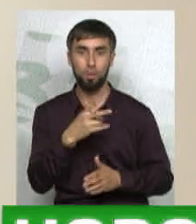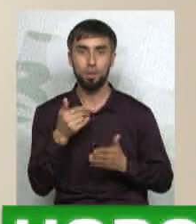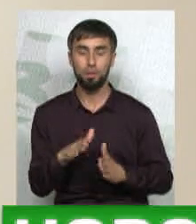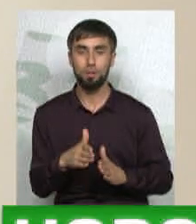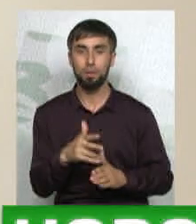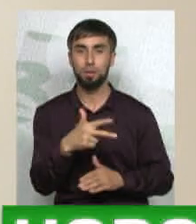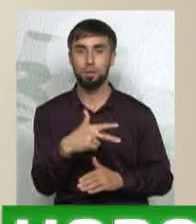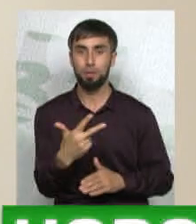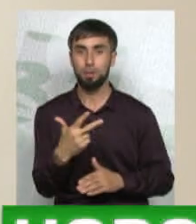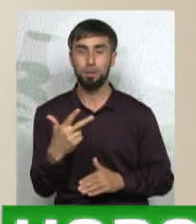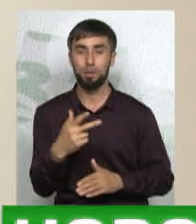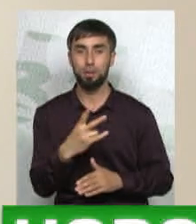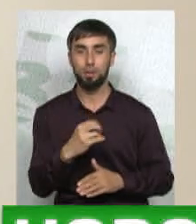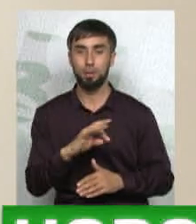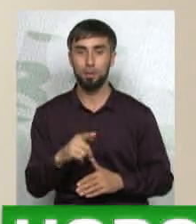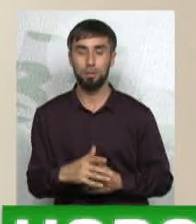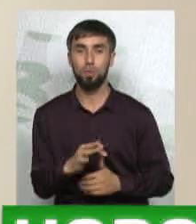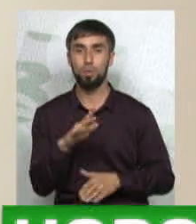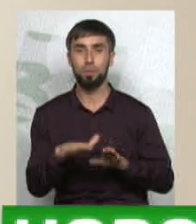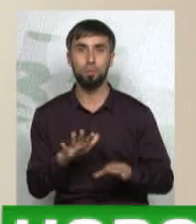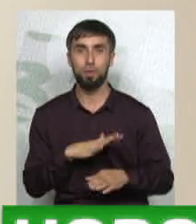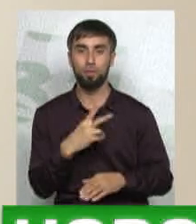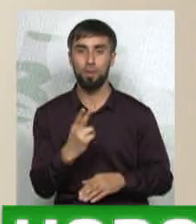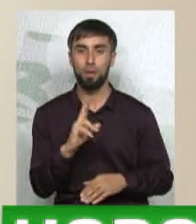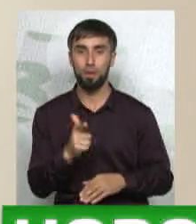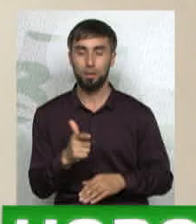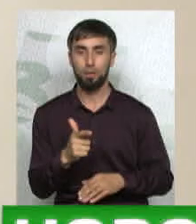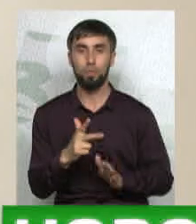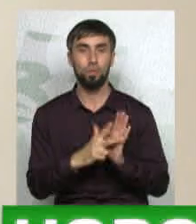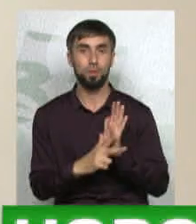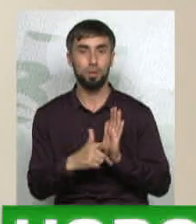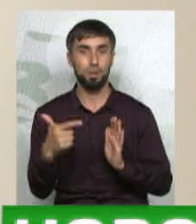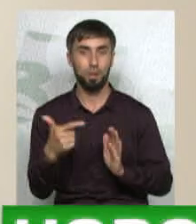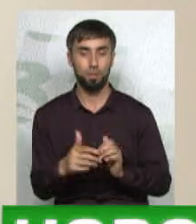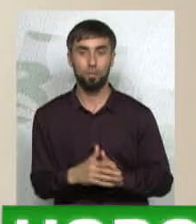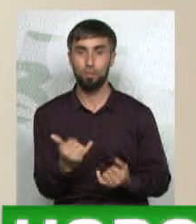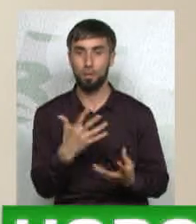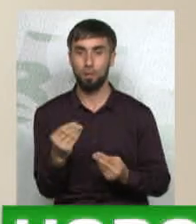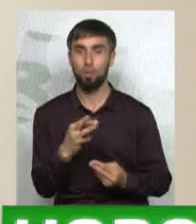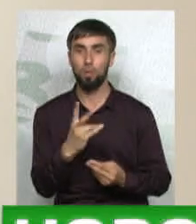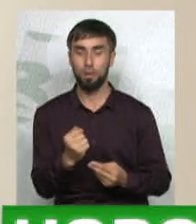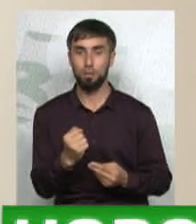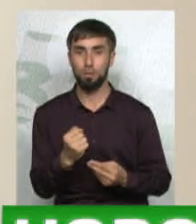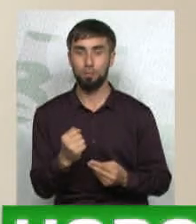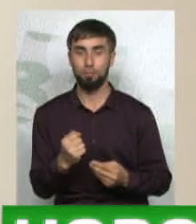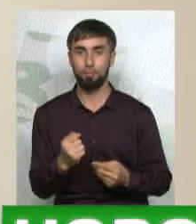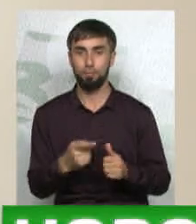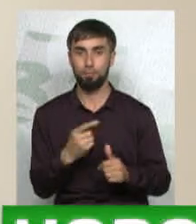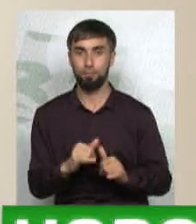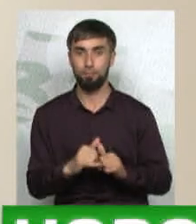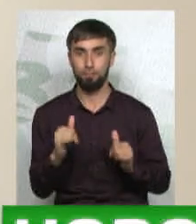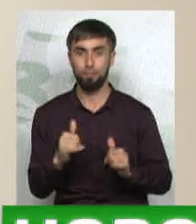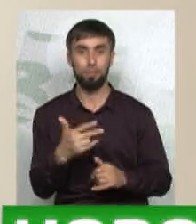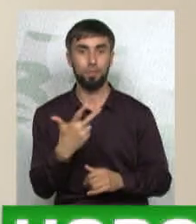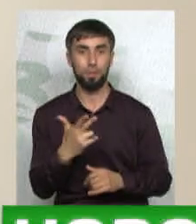сроке 33 недели с массой тела 2 килограмма 80 грамм. На сегодняшний день достигнут вес 3